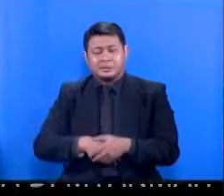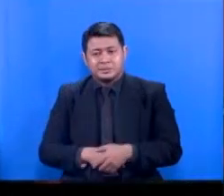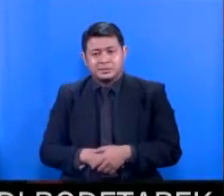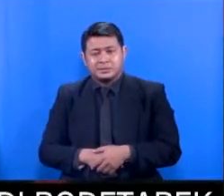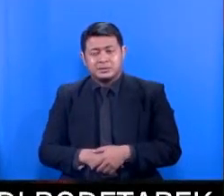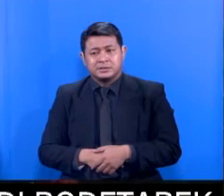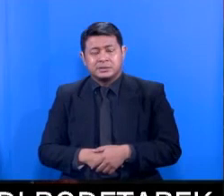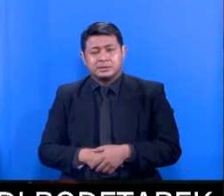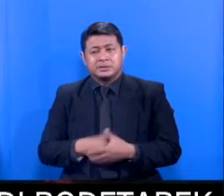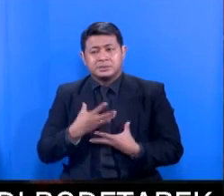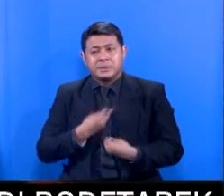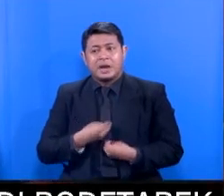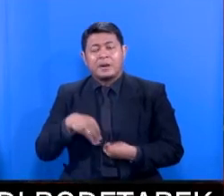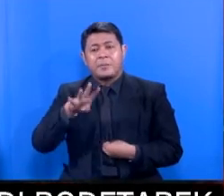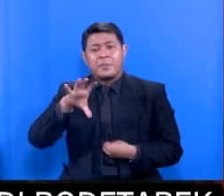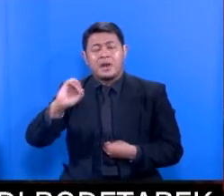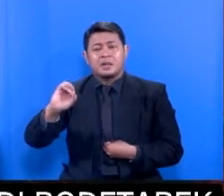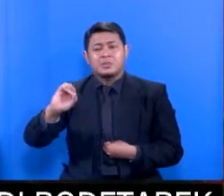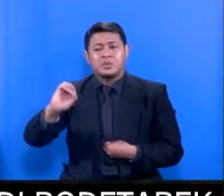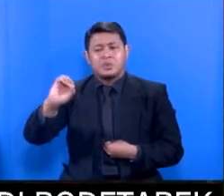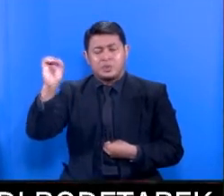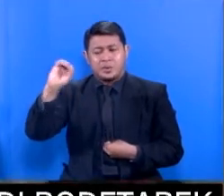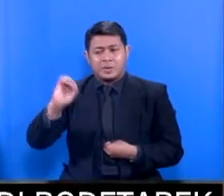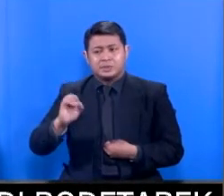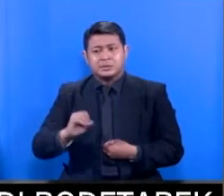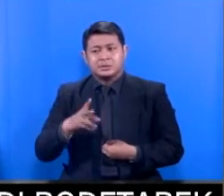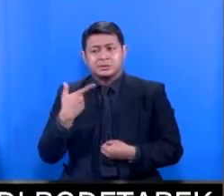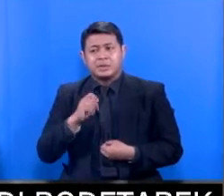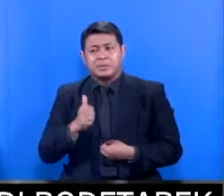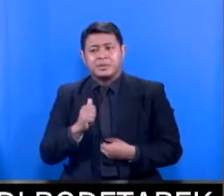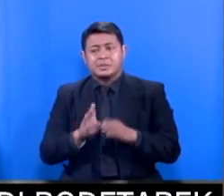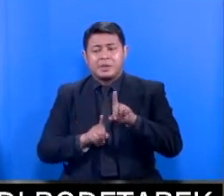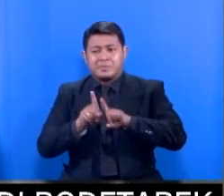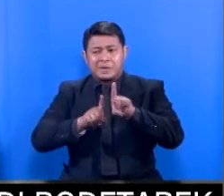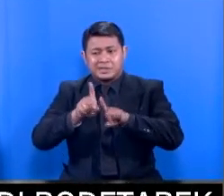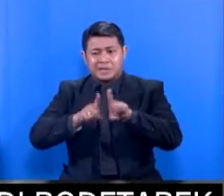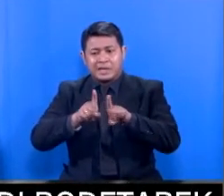Harapan ini di atas 40% lokal konten ini kami bisa bersaing dengan